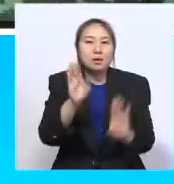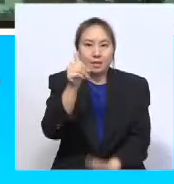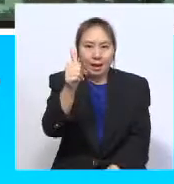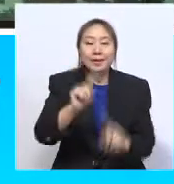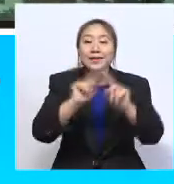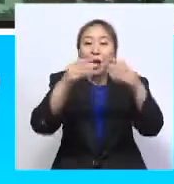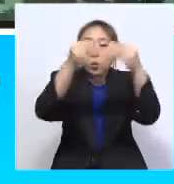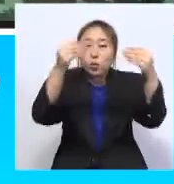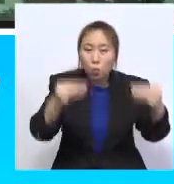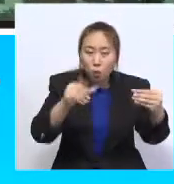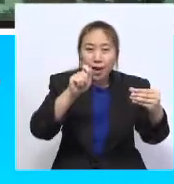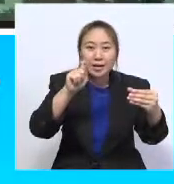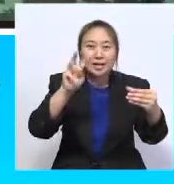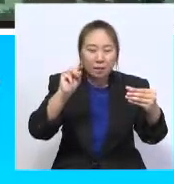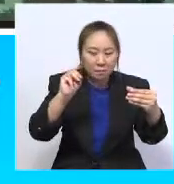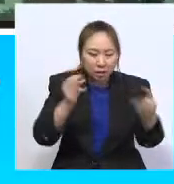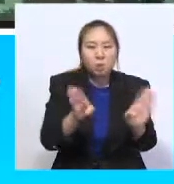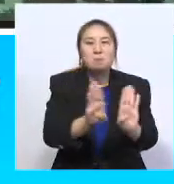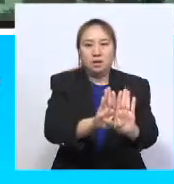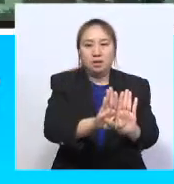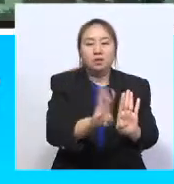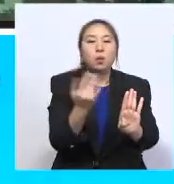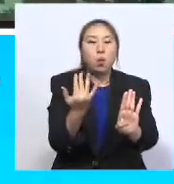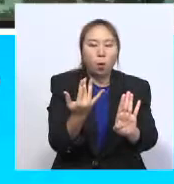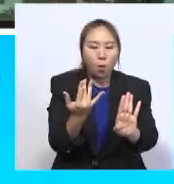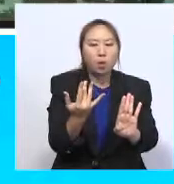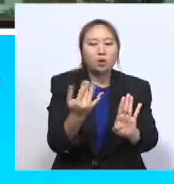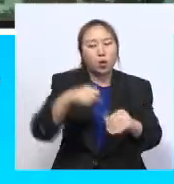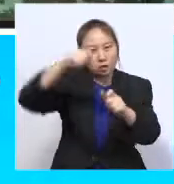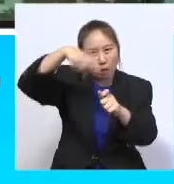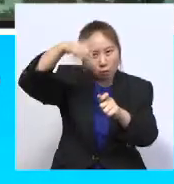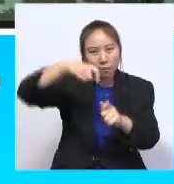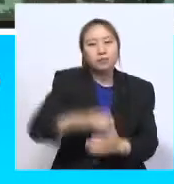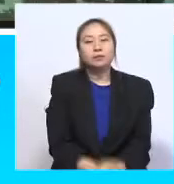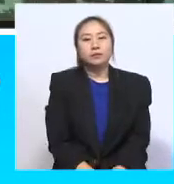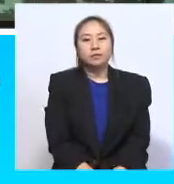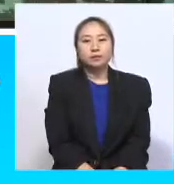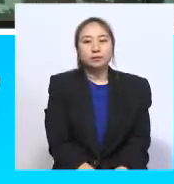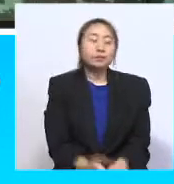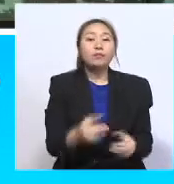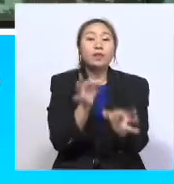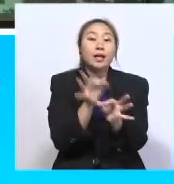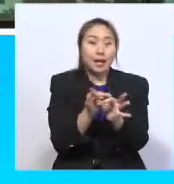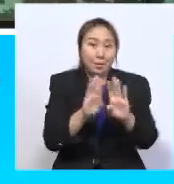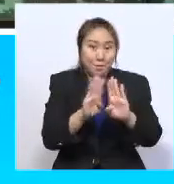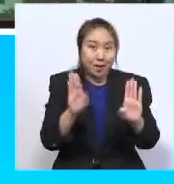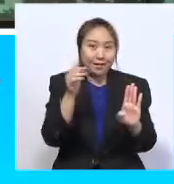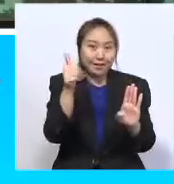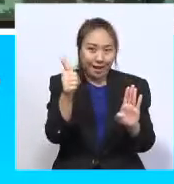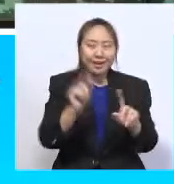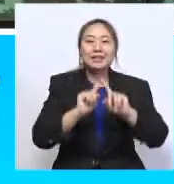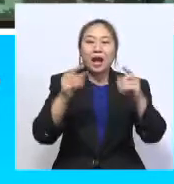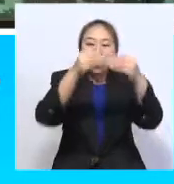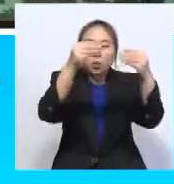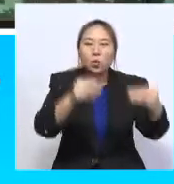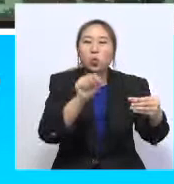าตู้ ATM อาจจะงดใช้การนะครับซึ่งก็คงจะต้องใช้เวลาในการซ่อมระยะหนึ่งครับ ค่ะธนาคารเปิดใช้งานได้แล้วตามปกติ